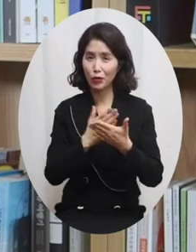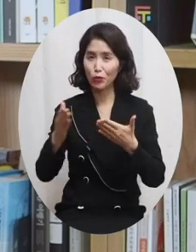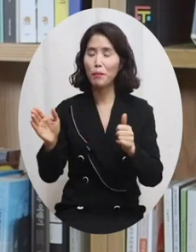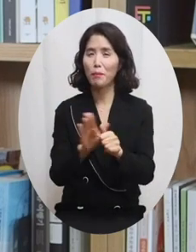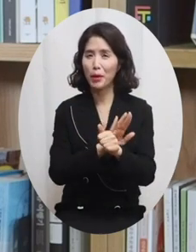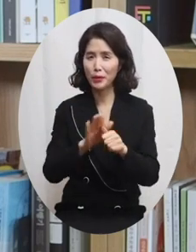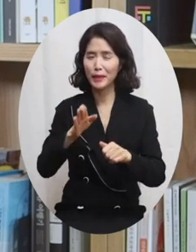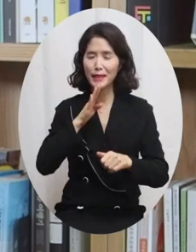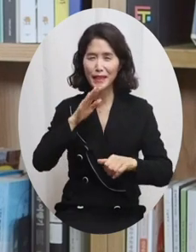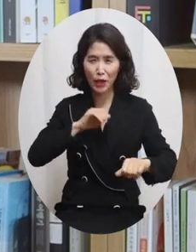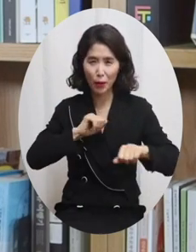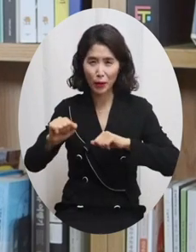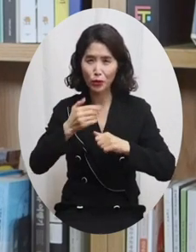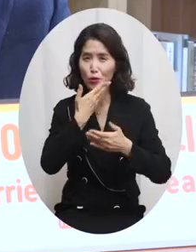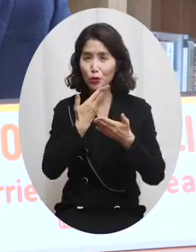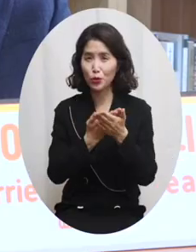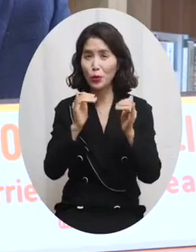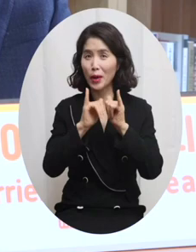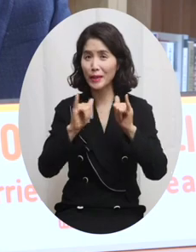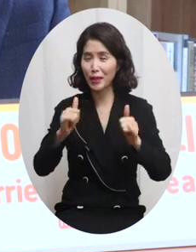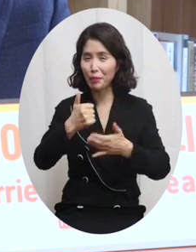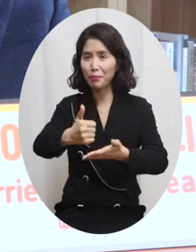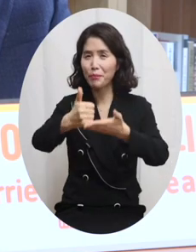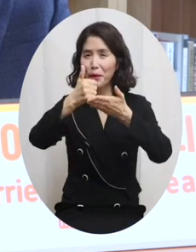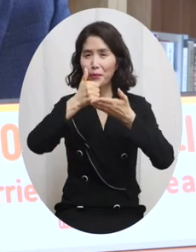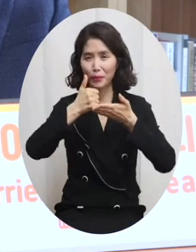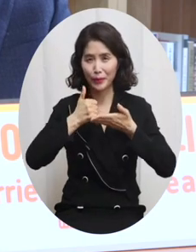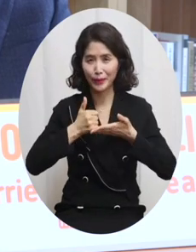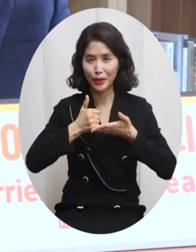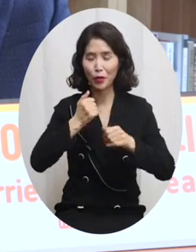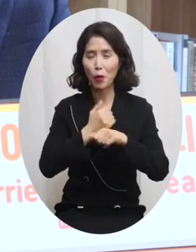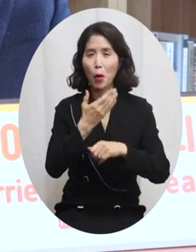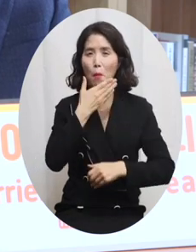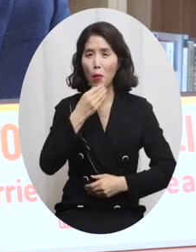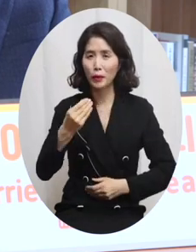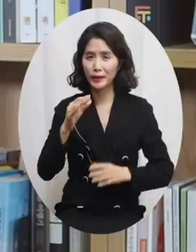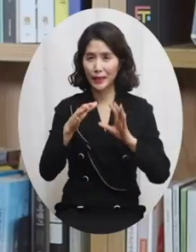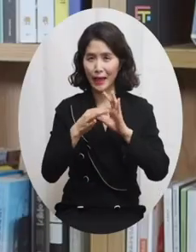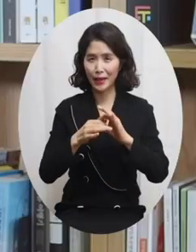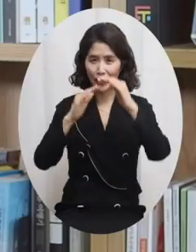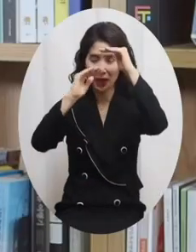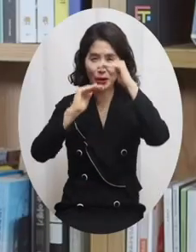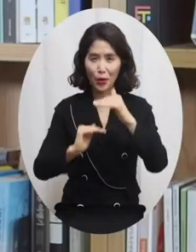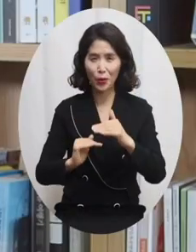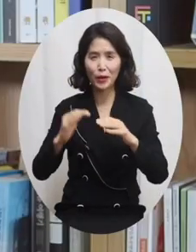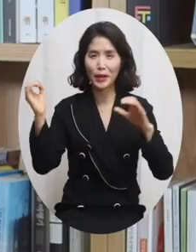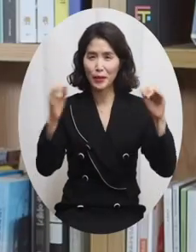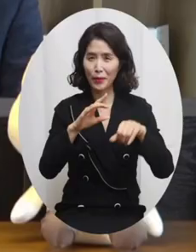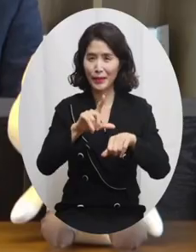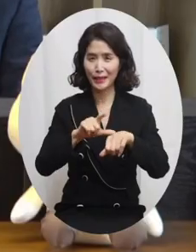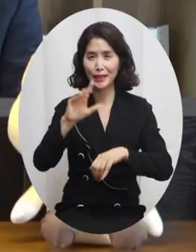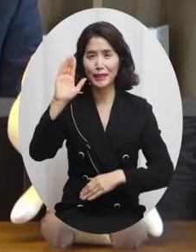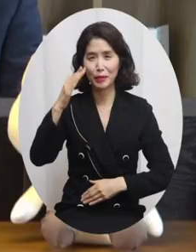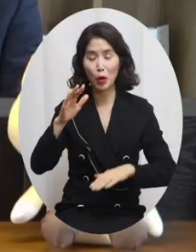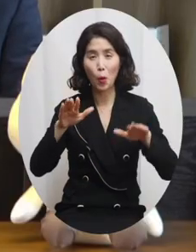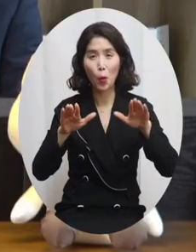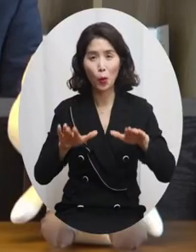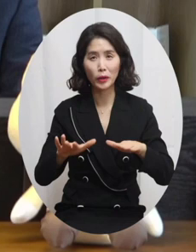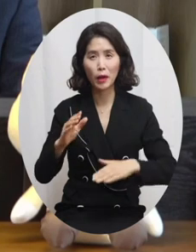배려를 실천하는 주요 인사, 이슈메이커들을 모시고 복지에 관한 이야기를 나눠보는 그런 시간입니다.